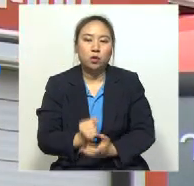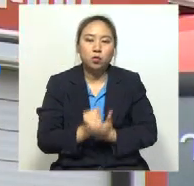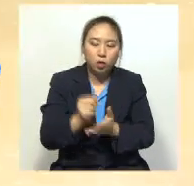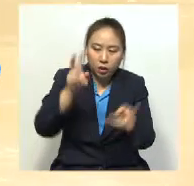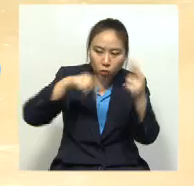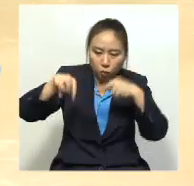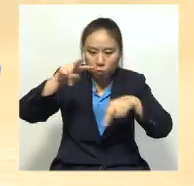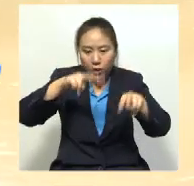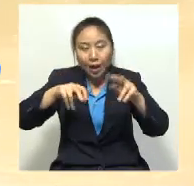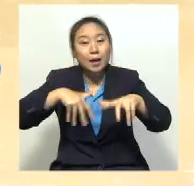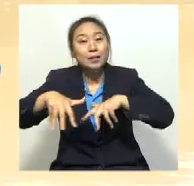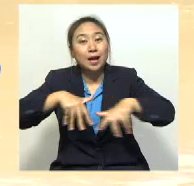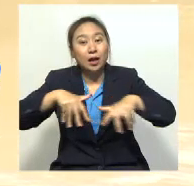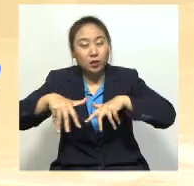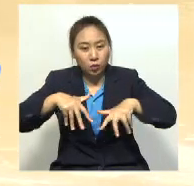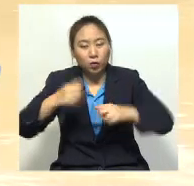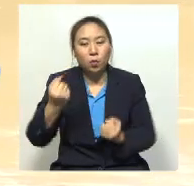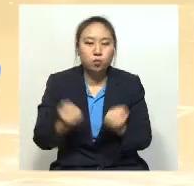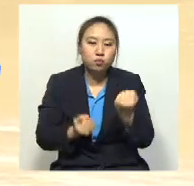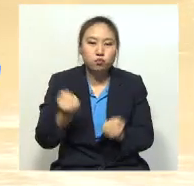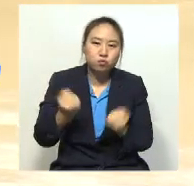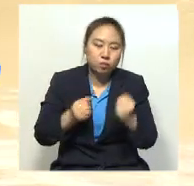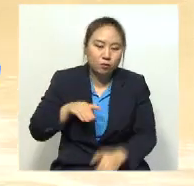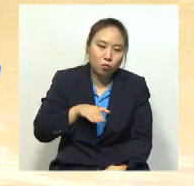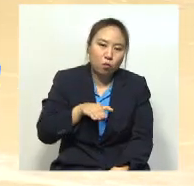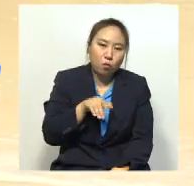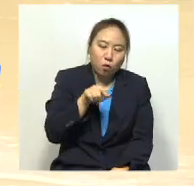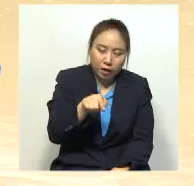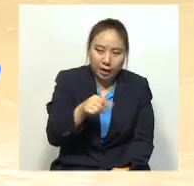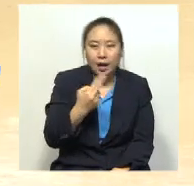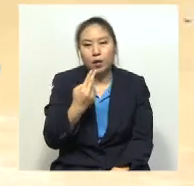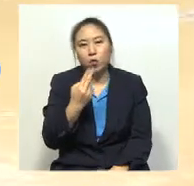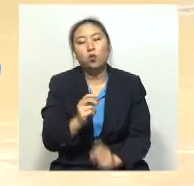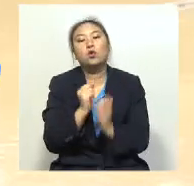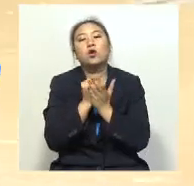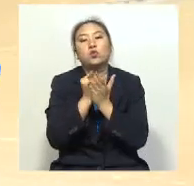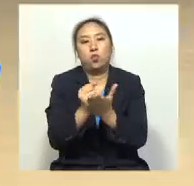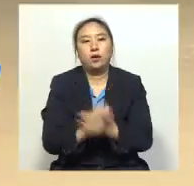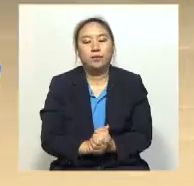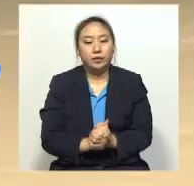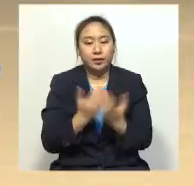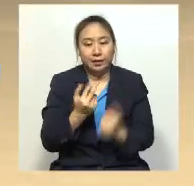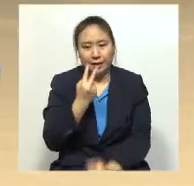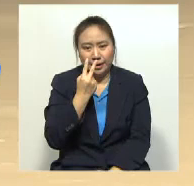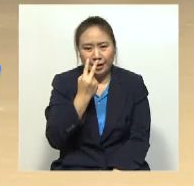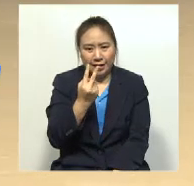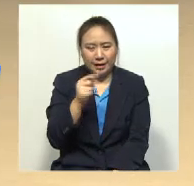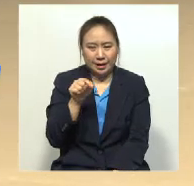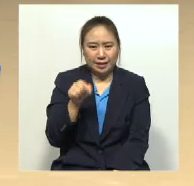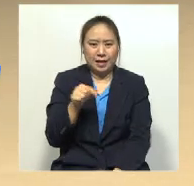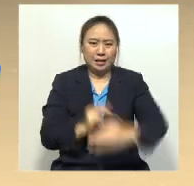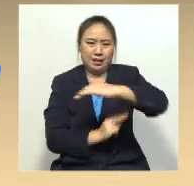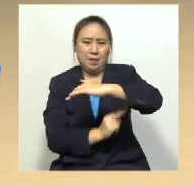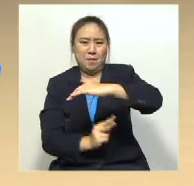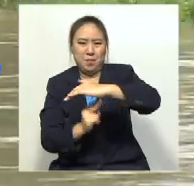และรักษาความปลอดภัยให้กับประชาชนที่ใช้เส้นทางถนนเพชรเกษมอยู่นะคะแต่ว่าอย่างที่เห็นเนี่ยระดับน้ำกับระดับคอสะพ